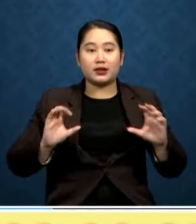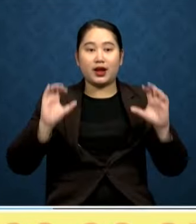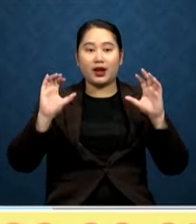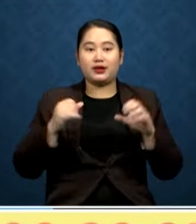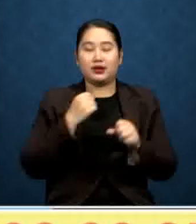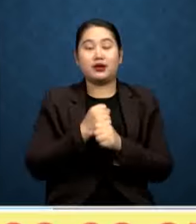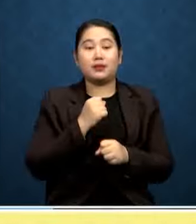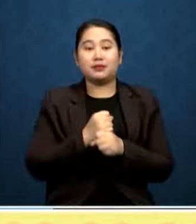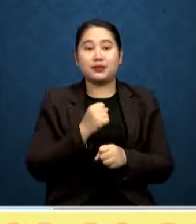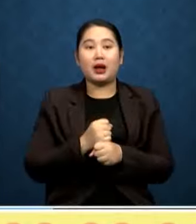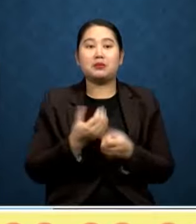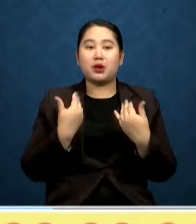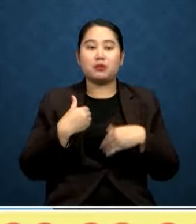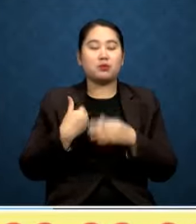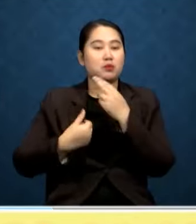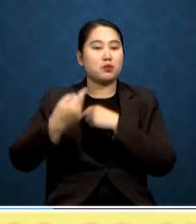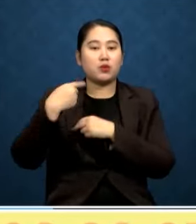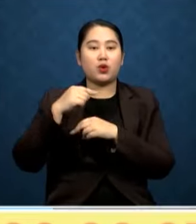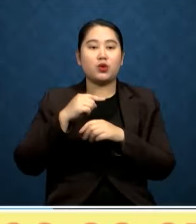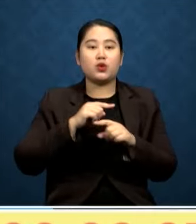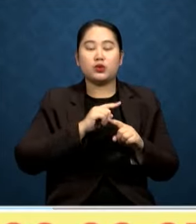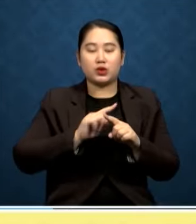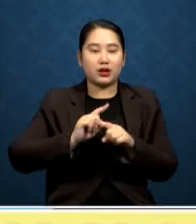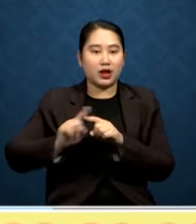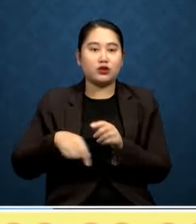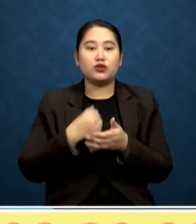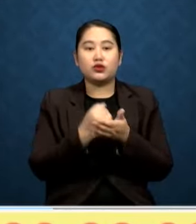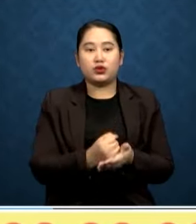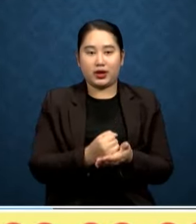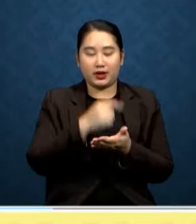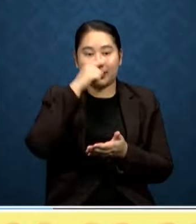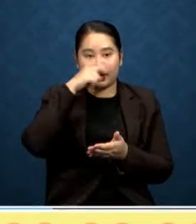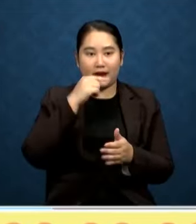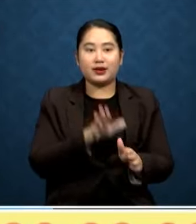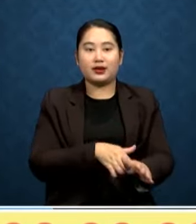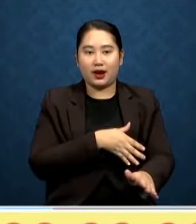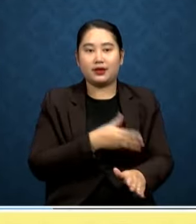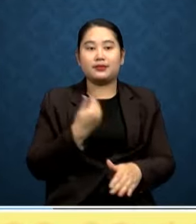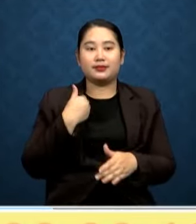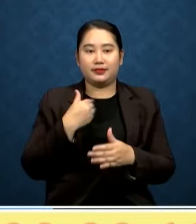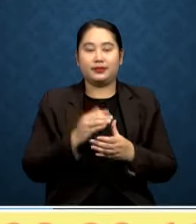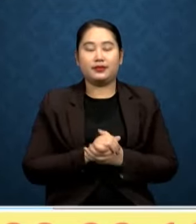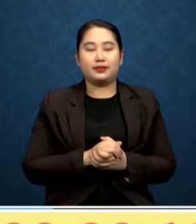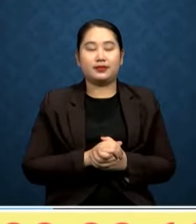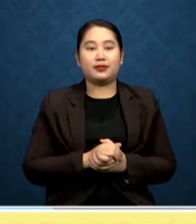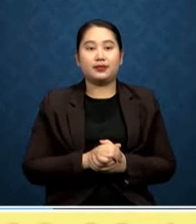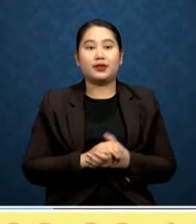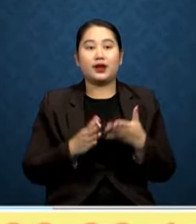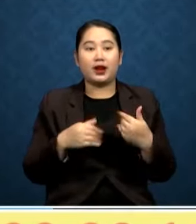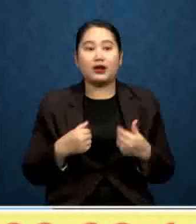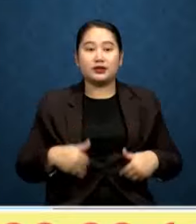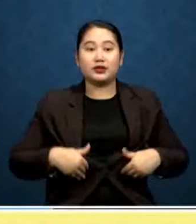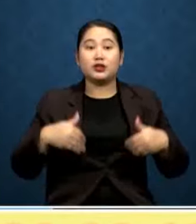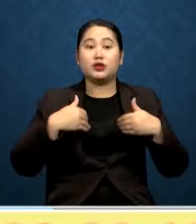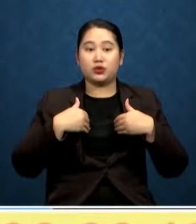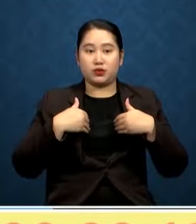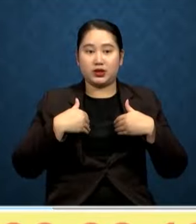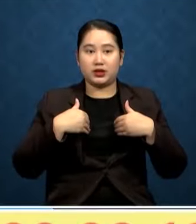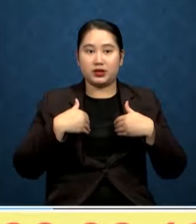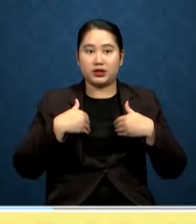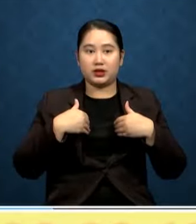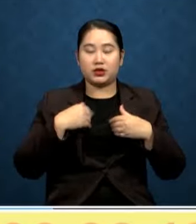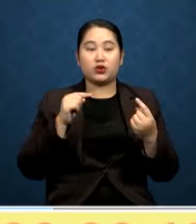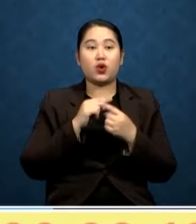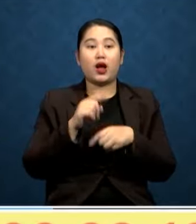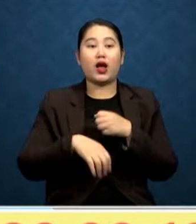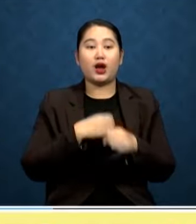และเคยทำคุณาประโยชน์แก่ระบบราชการไทยมาเป็นระยะเวลายาวนานและให้ได้ใช้ชีวิตในวัยช่วงวัย